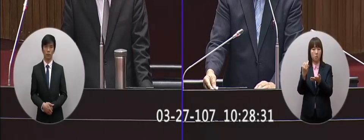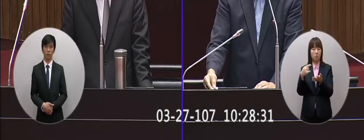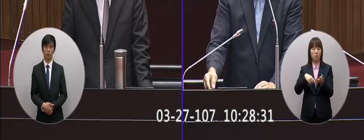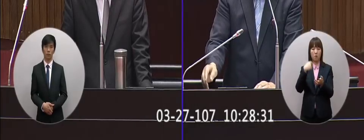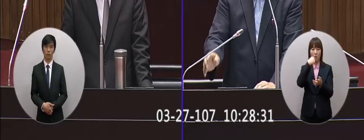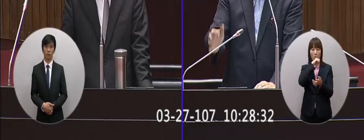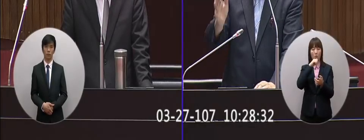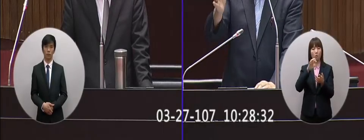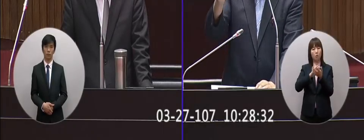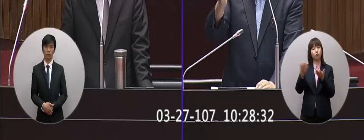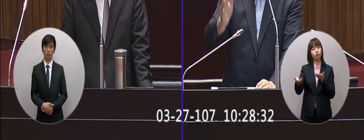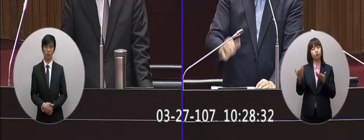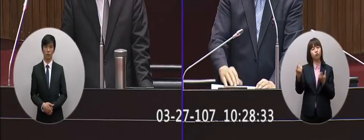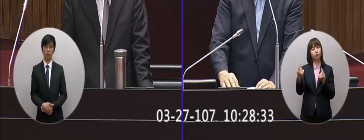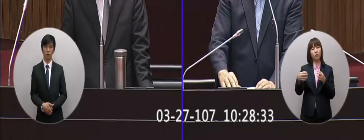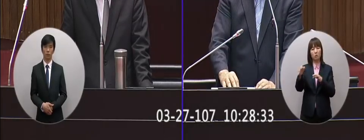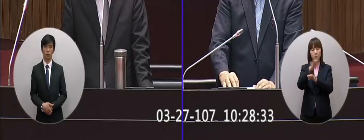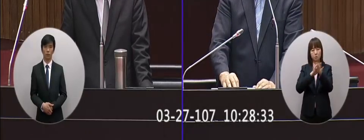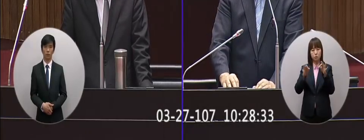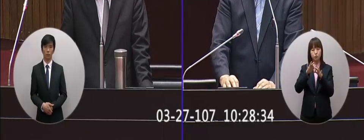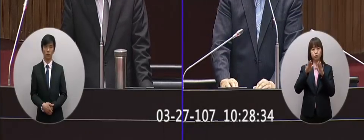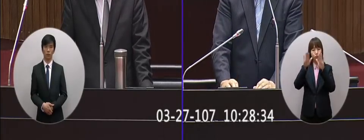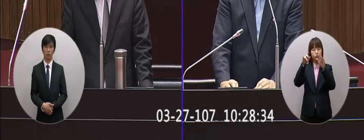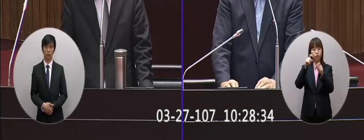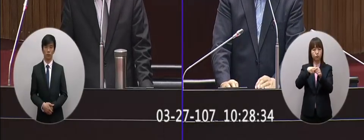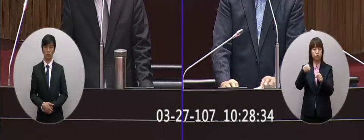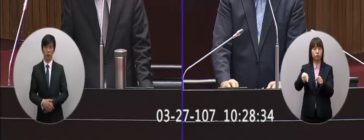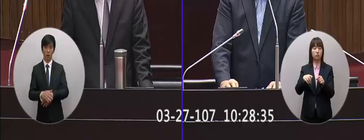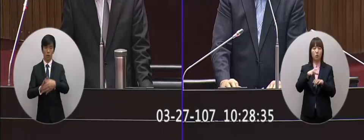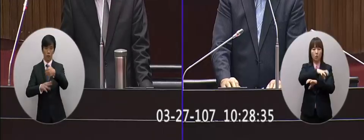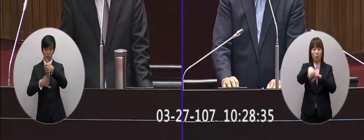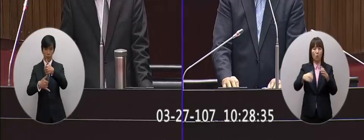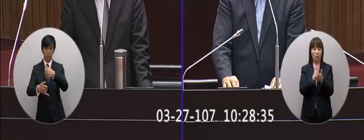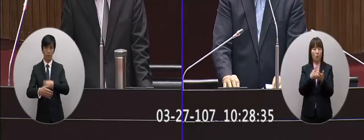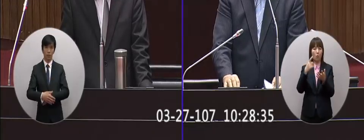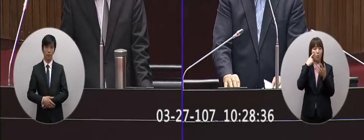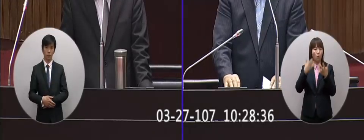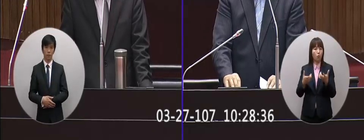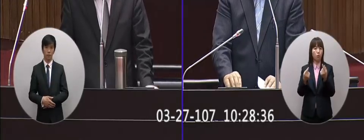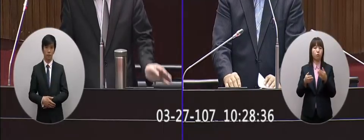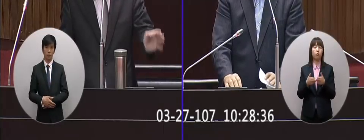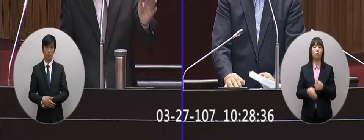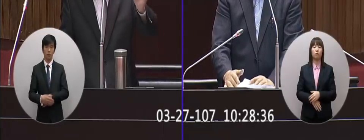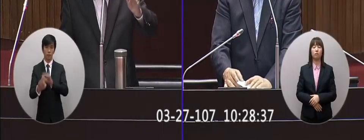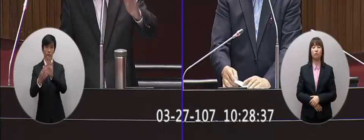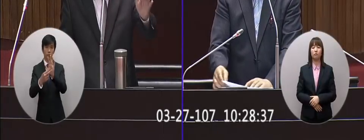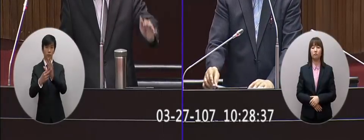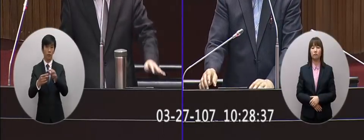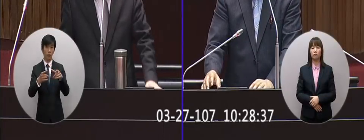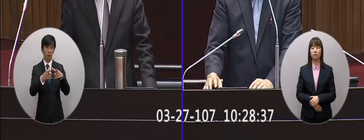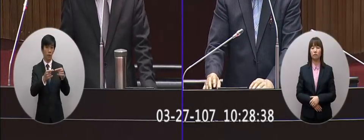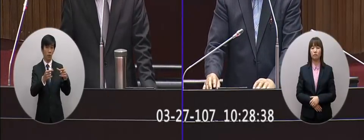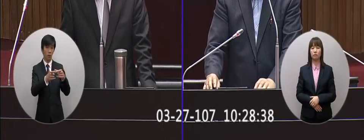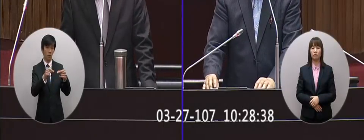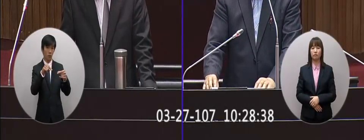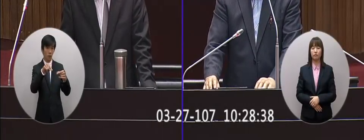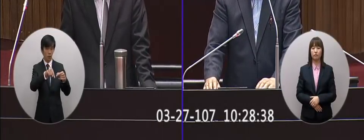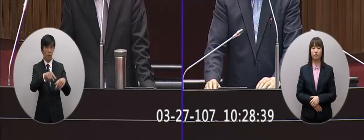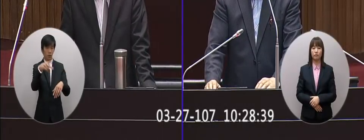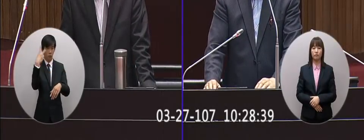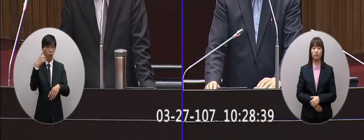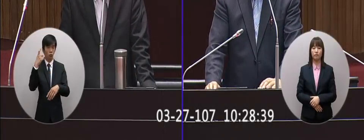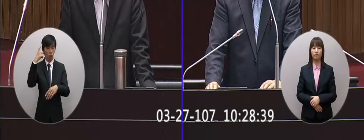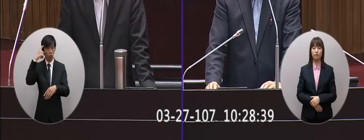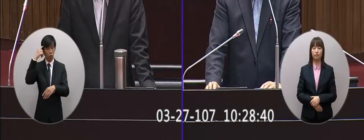台湾是差不多的，经济优先。 这个、廖委员哈， 环评也非常的重要。 廖委员，因为日本是重新选择核电了、